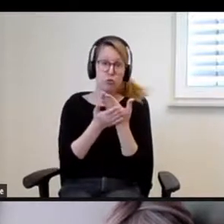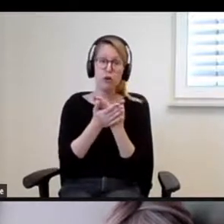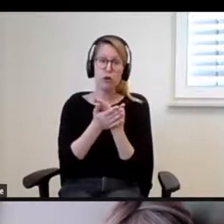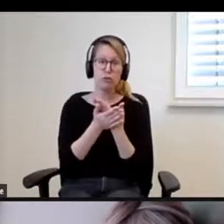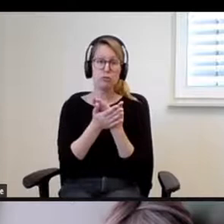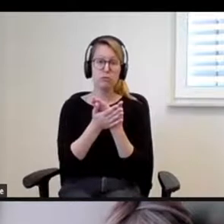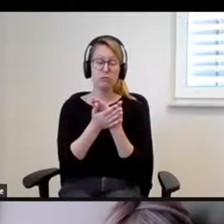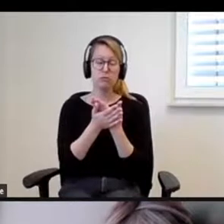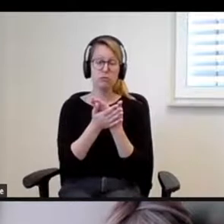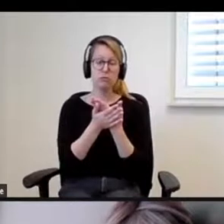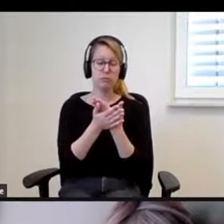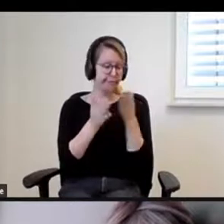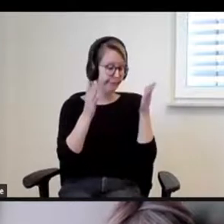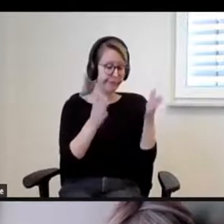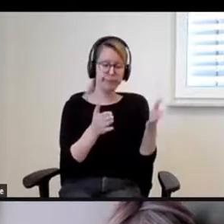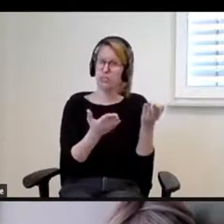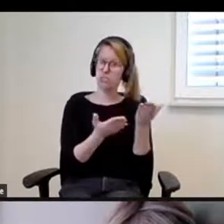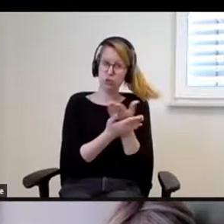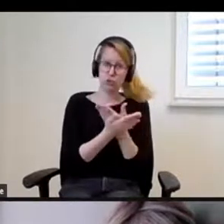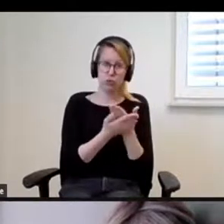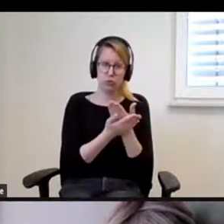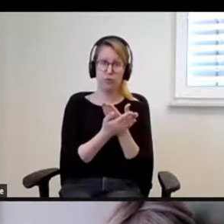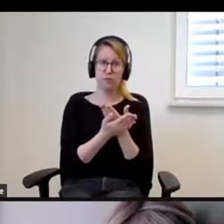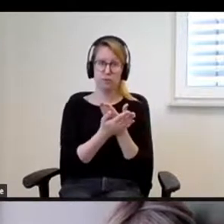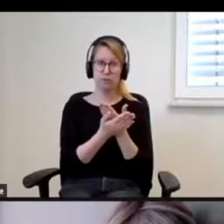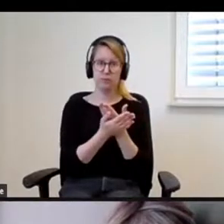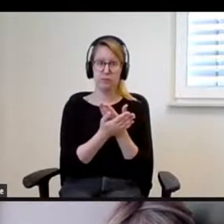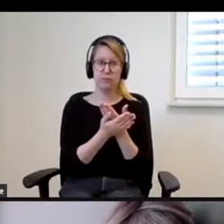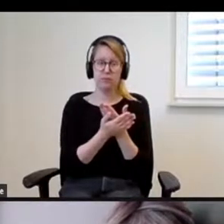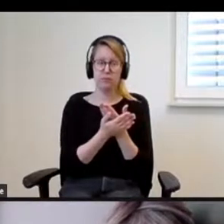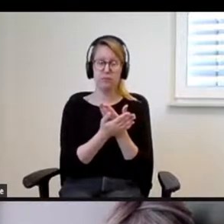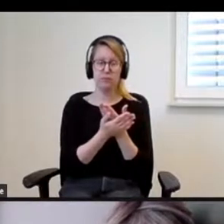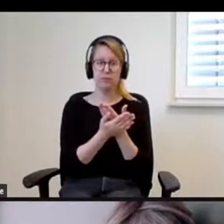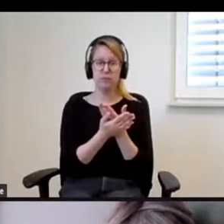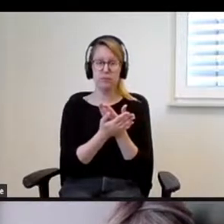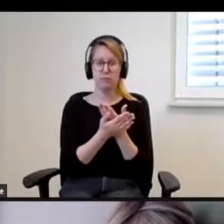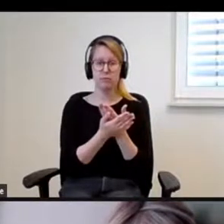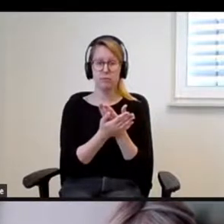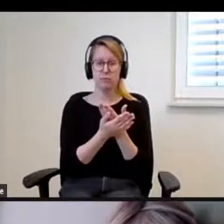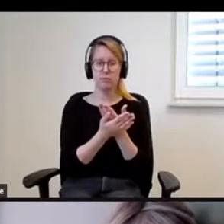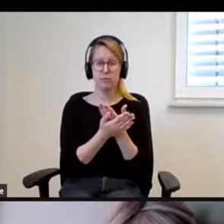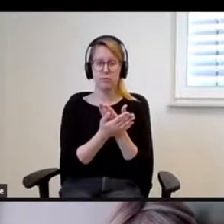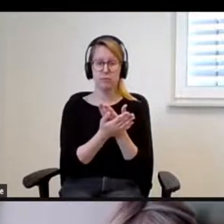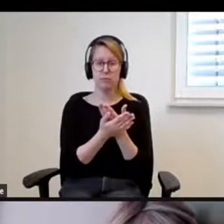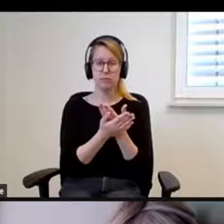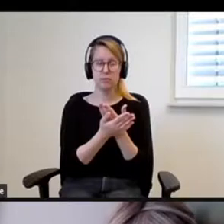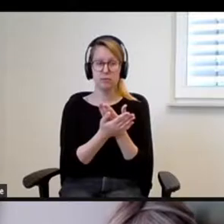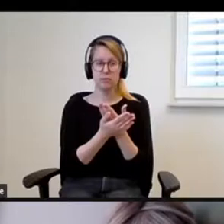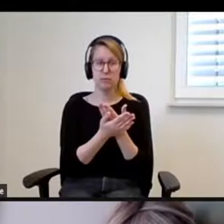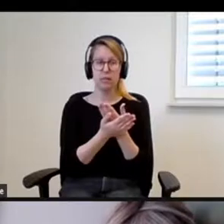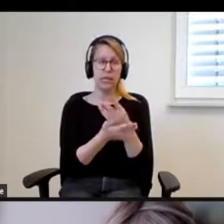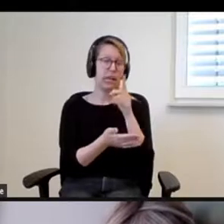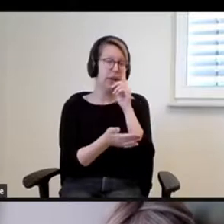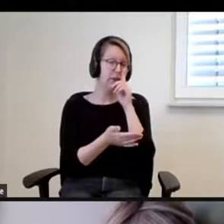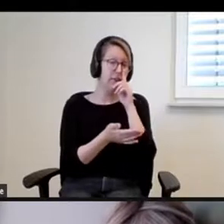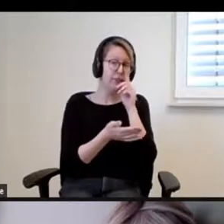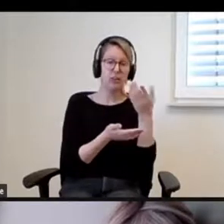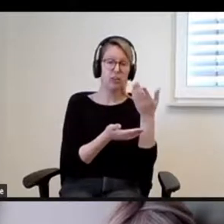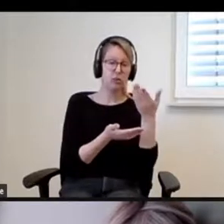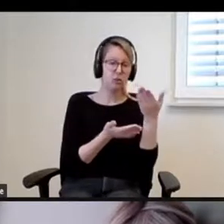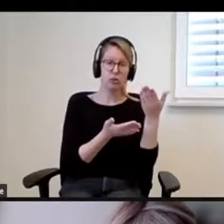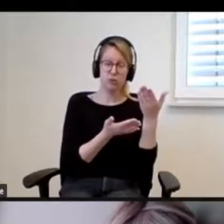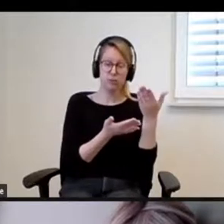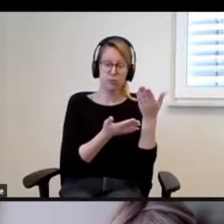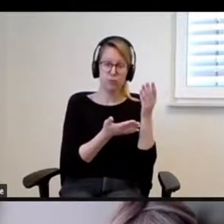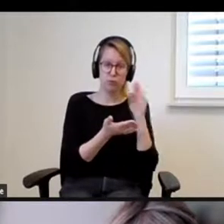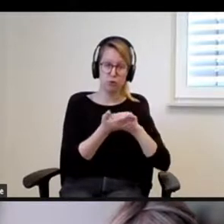écoles, si effectivement l'école est inclusive et permet à chacun de participer, je crois que